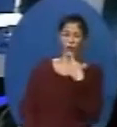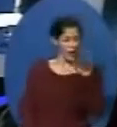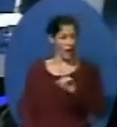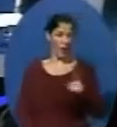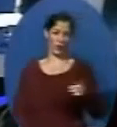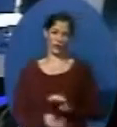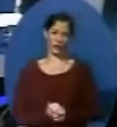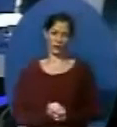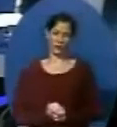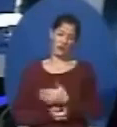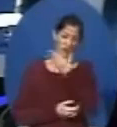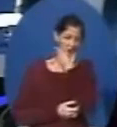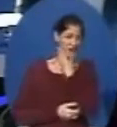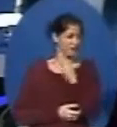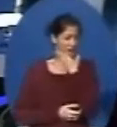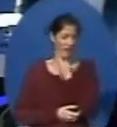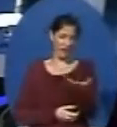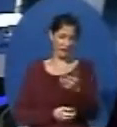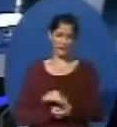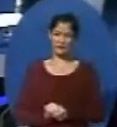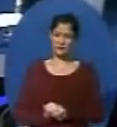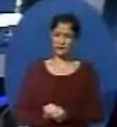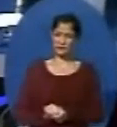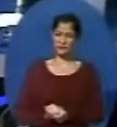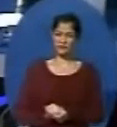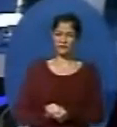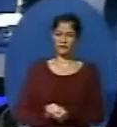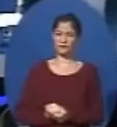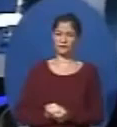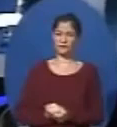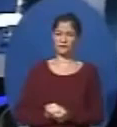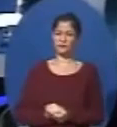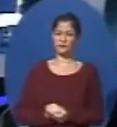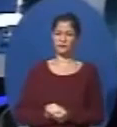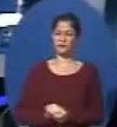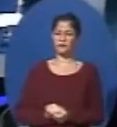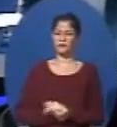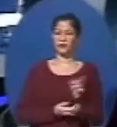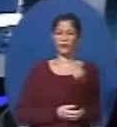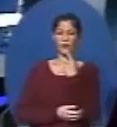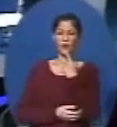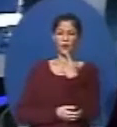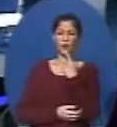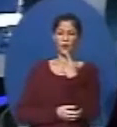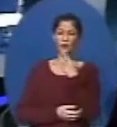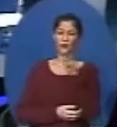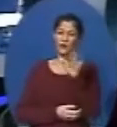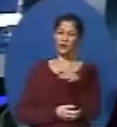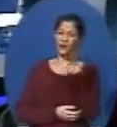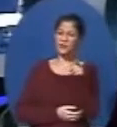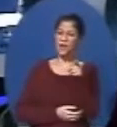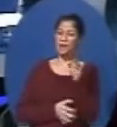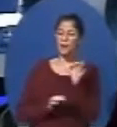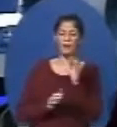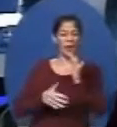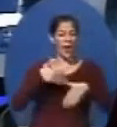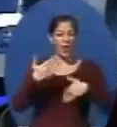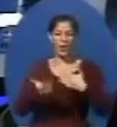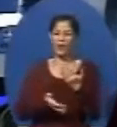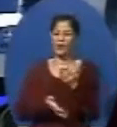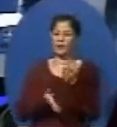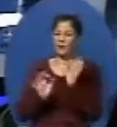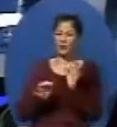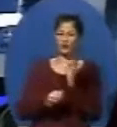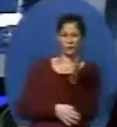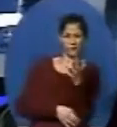לא. לא, אז יפה. גם לא, מה לעשות? למה לא אמרת שם בשייגת אריה וצעקת? גם שם היה מדינה מפוקפק לגמרי. וגם שם